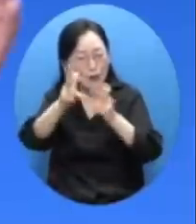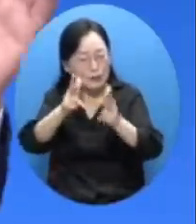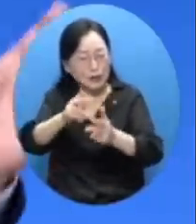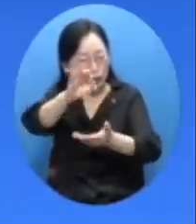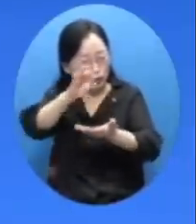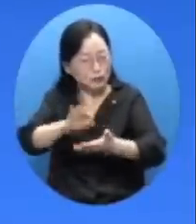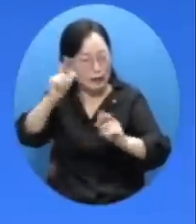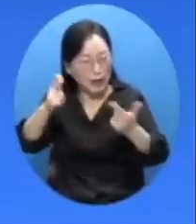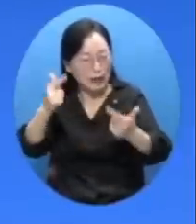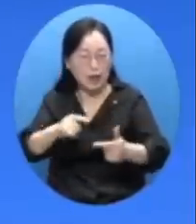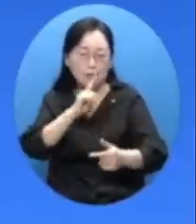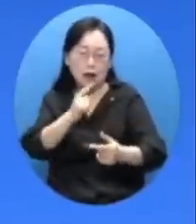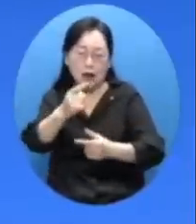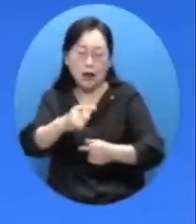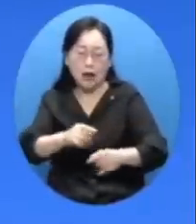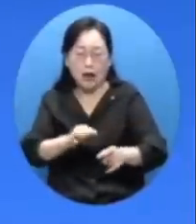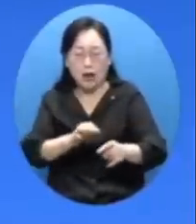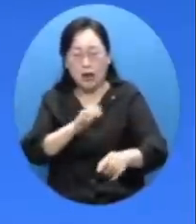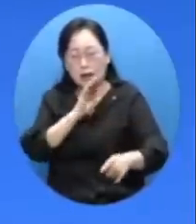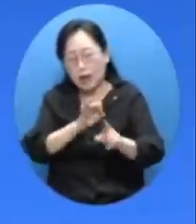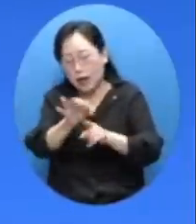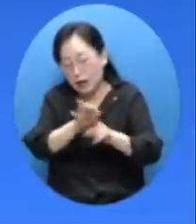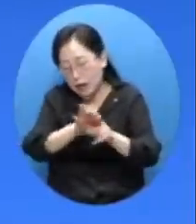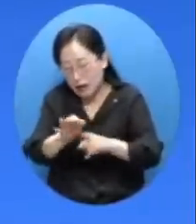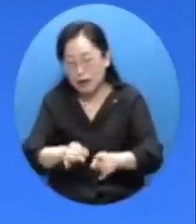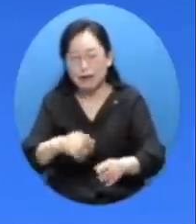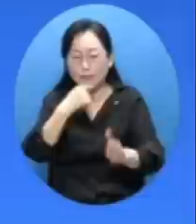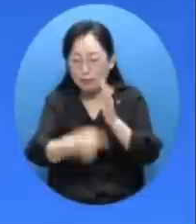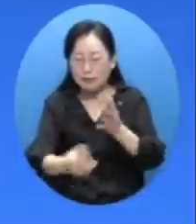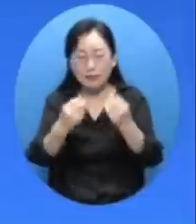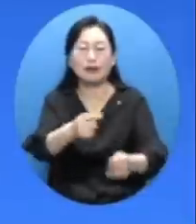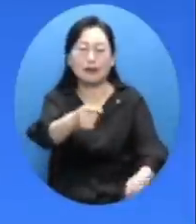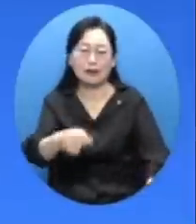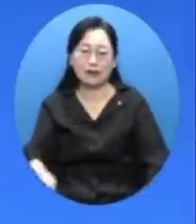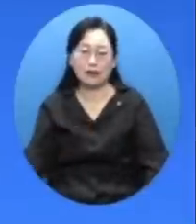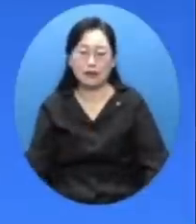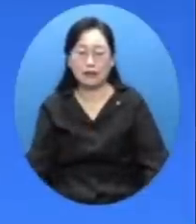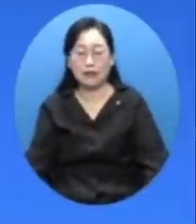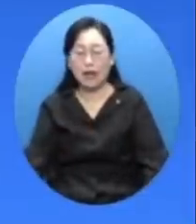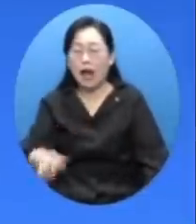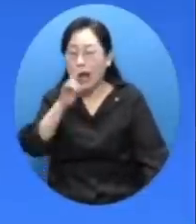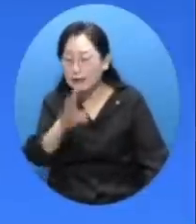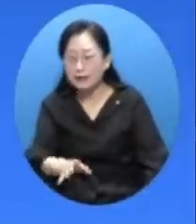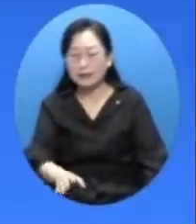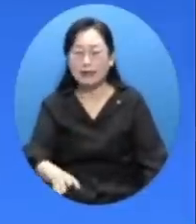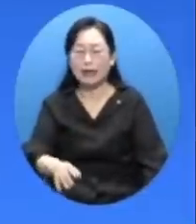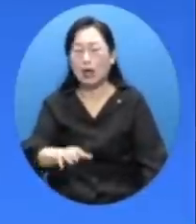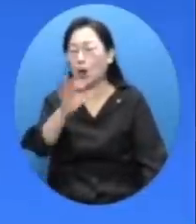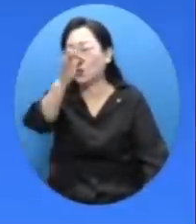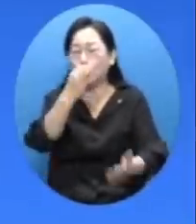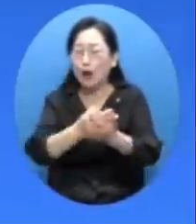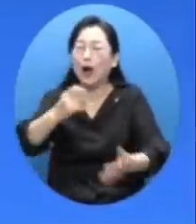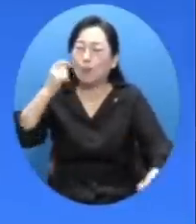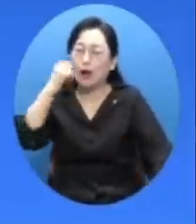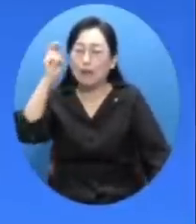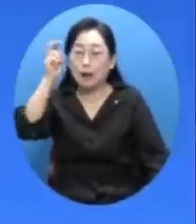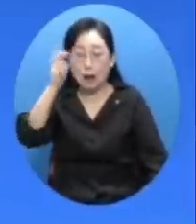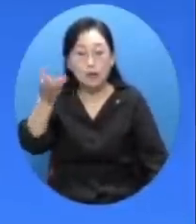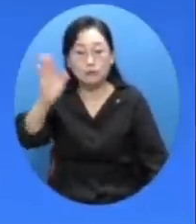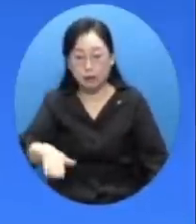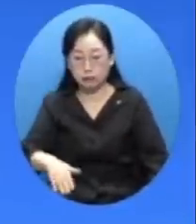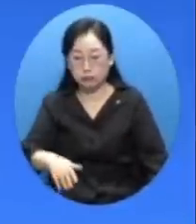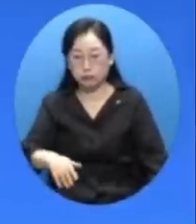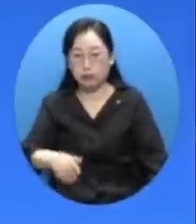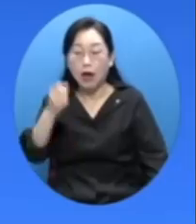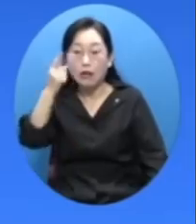여러분 부정적인 말을 하지 않는 그런 우리의 모습이 되어야 됩니다. 안 된다. 절대 그 돈 못 구한다는데 약속된 날 때 한